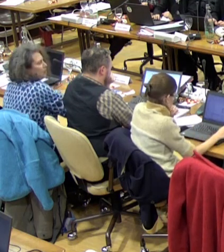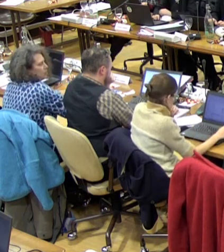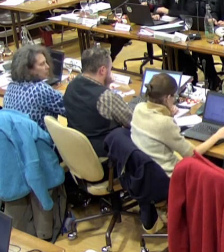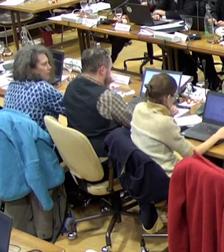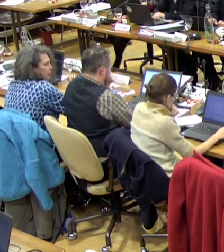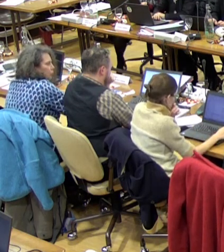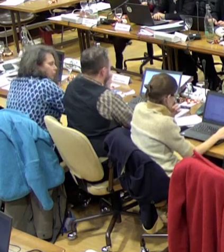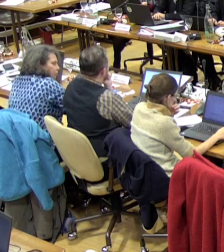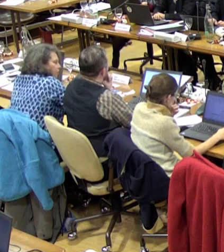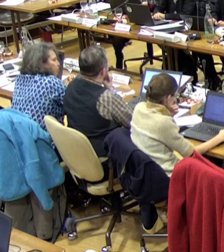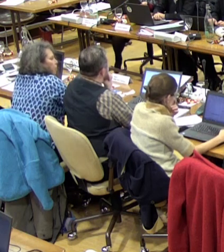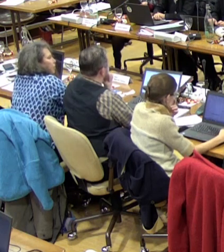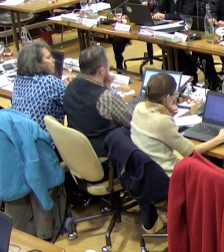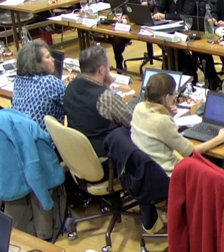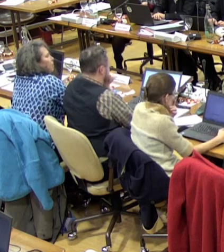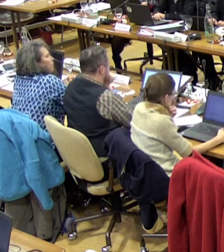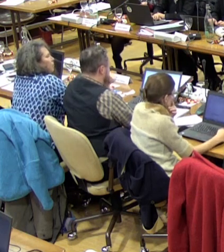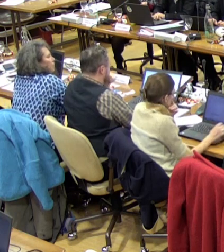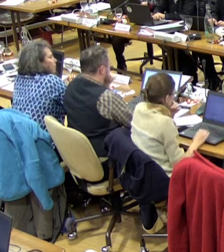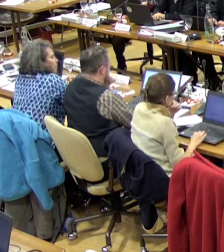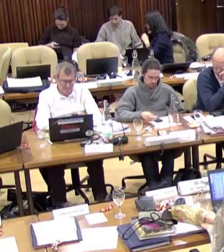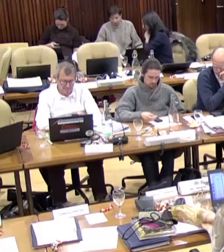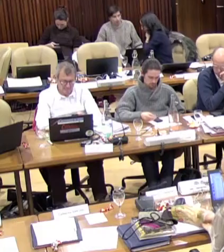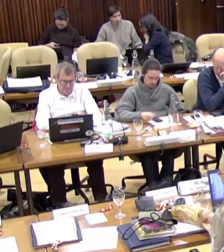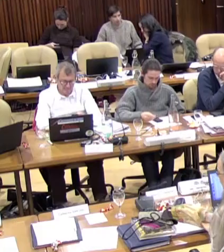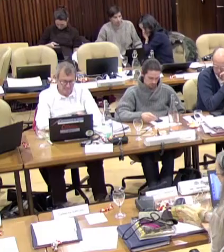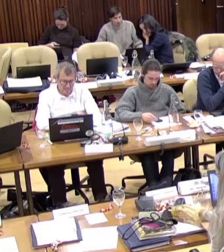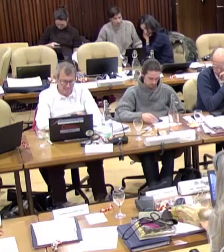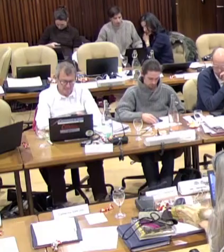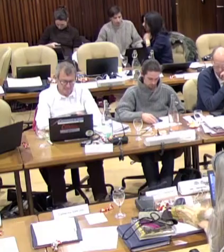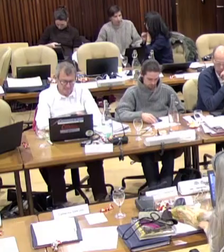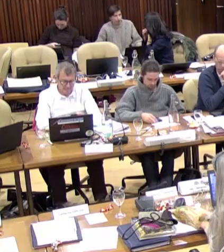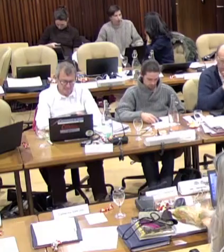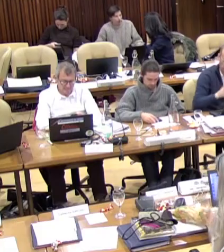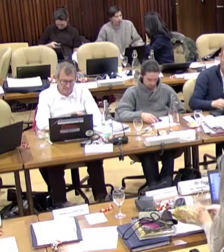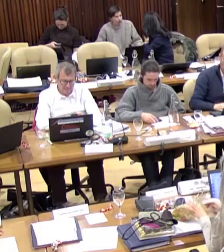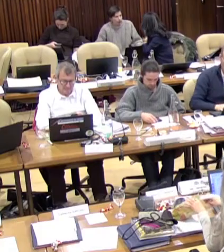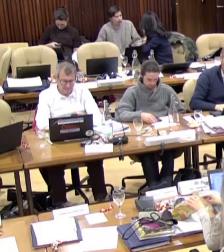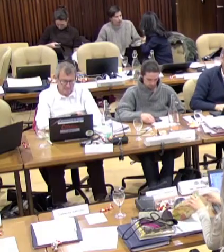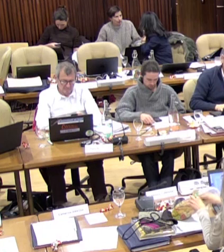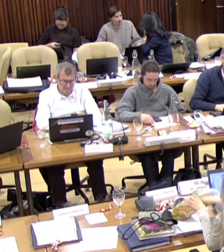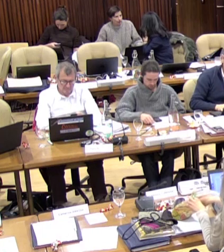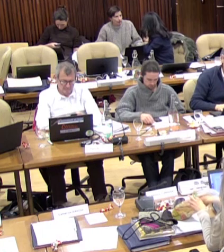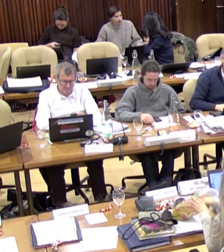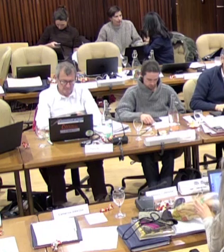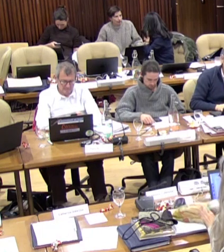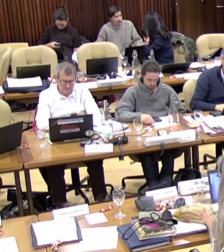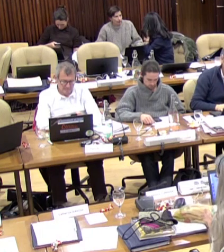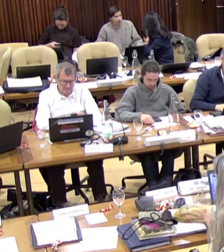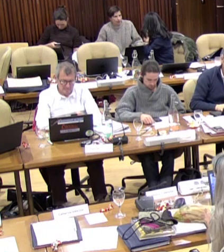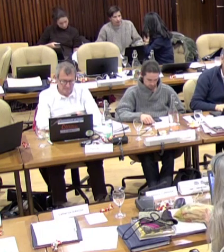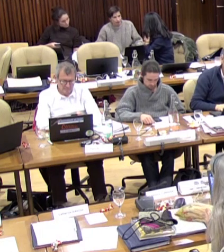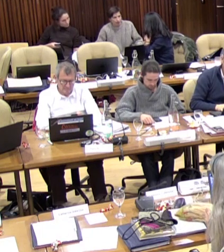il a été fait un rapport de sur 7 sur la gestion de cette association et il est inquiétant et ils pointent plusieurs